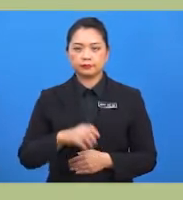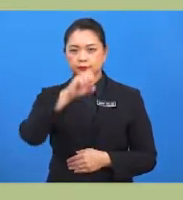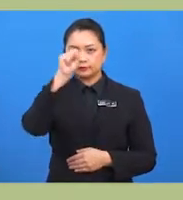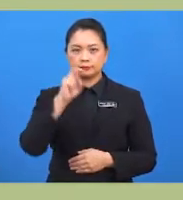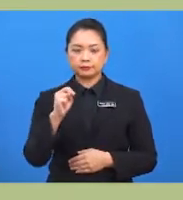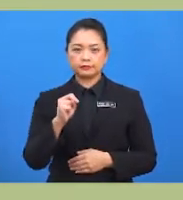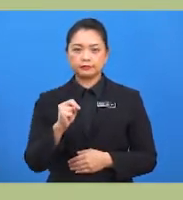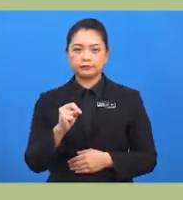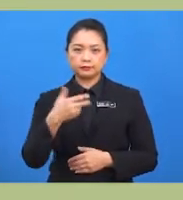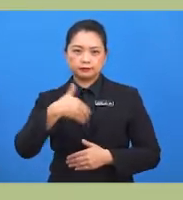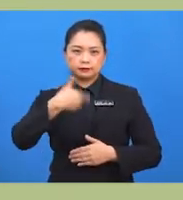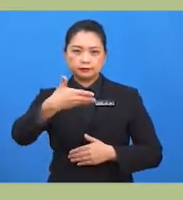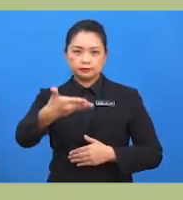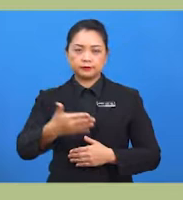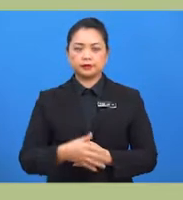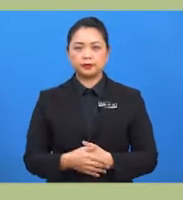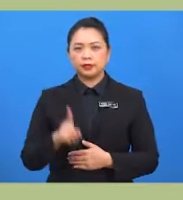Hai soal seterusnya